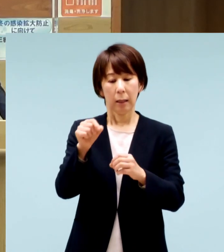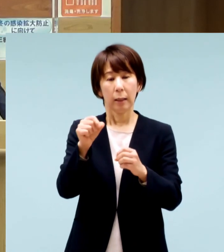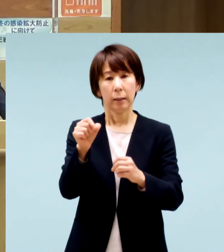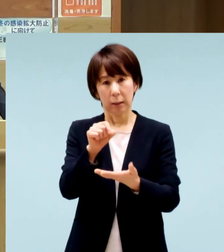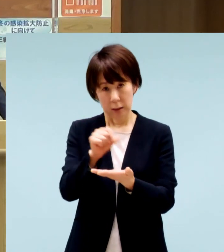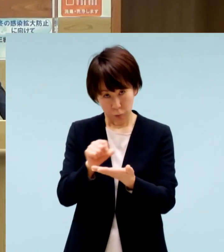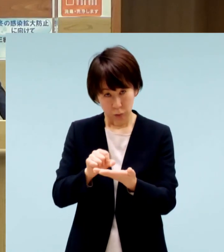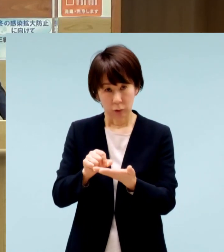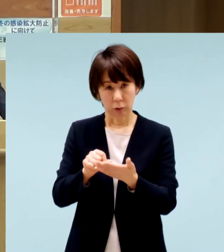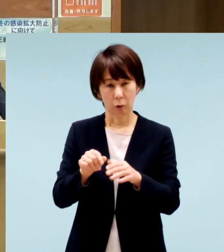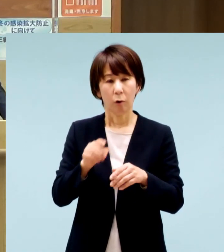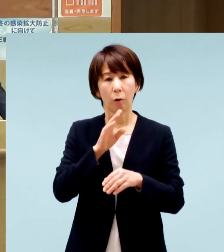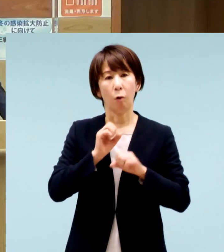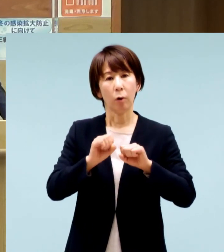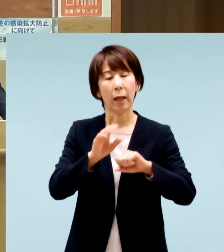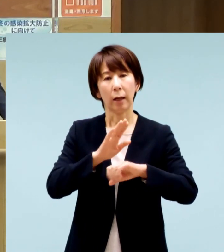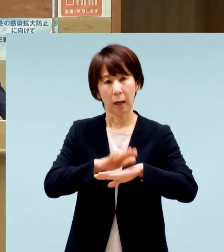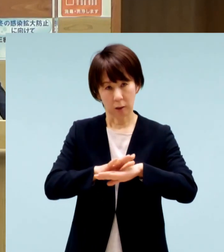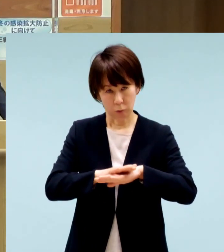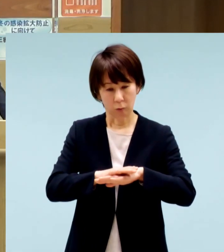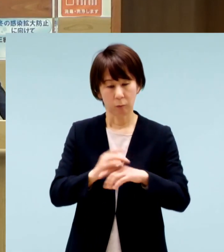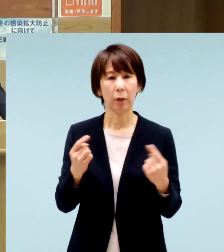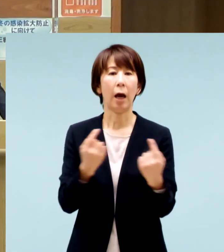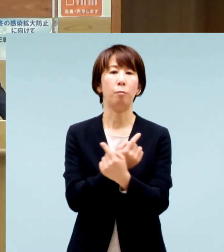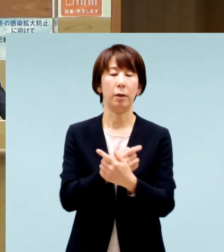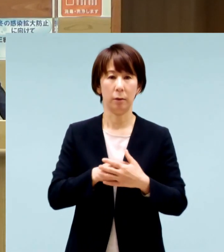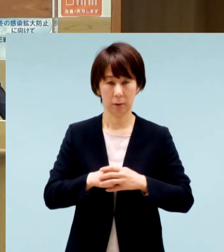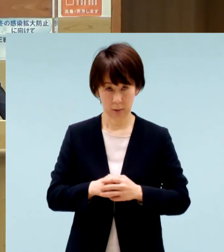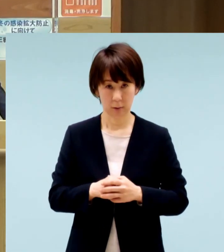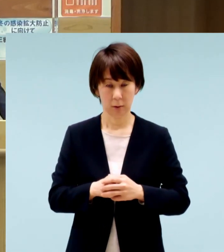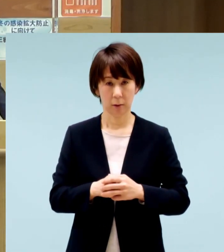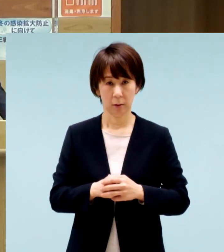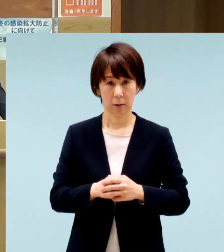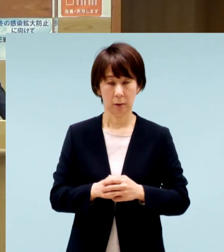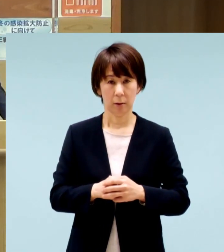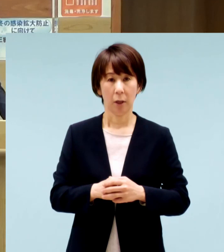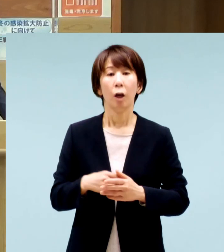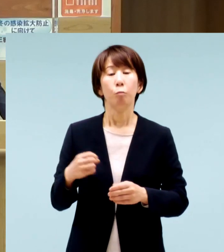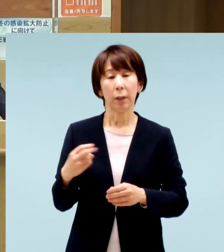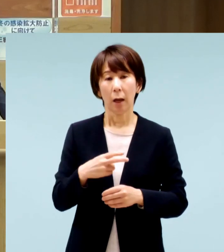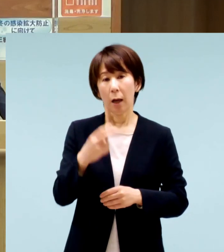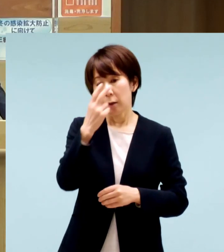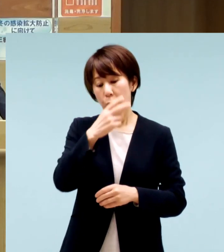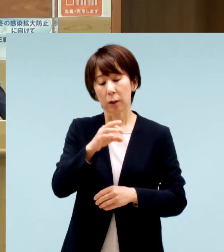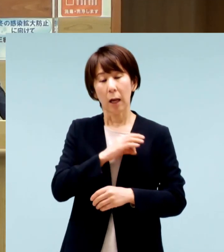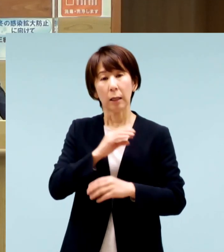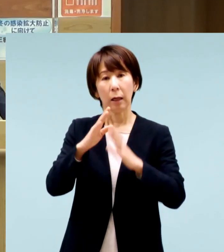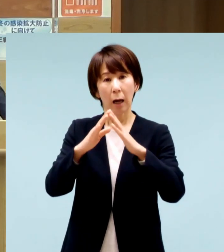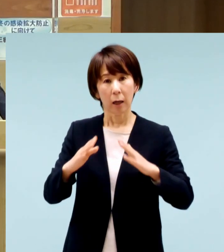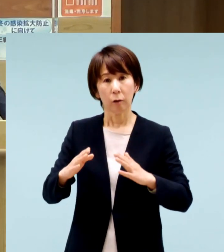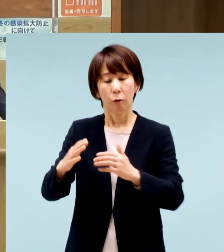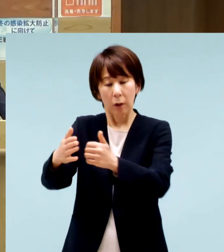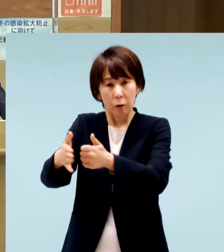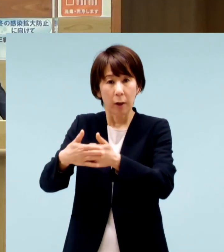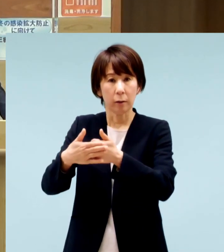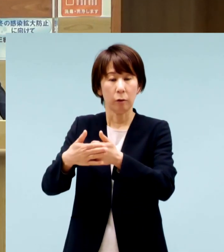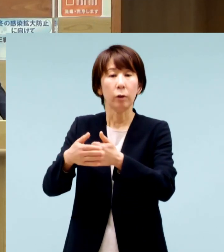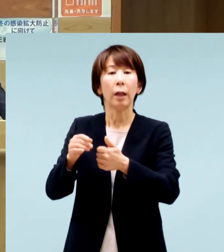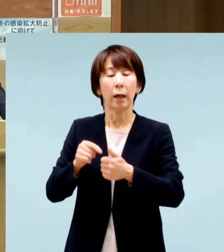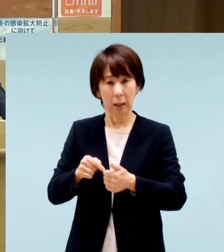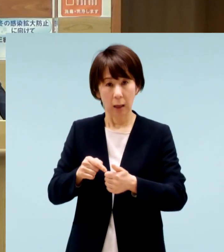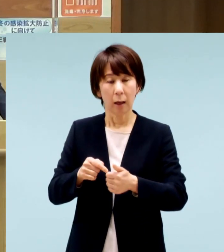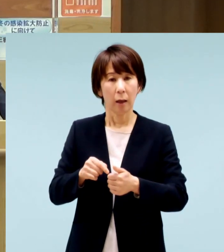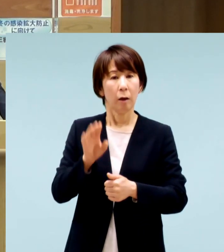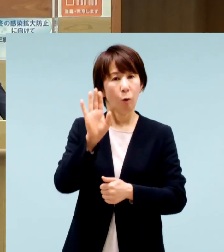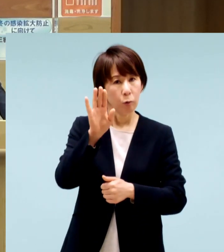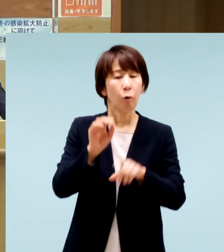。またこれも調査委員のご協力をいただきまして来月ですね、来月